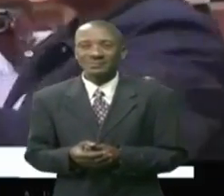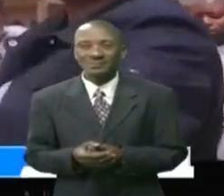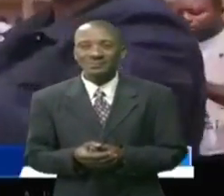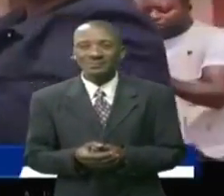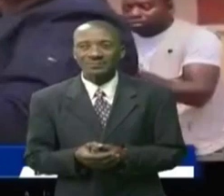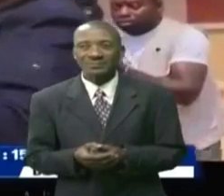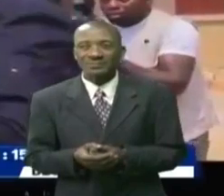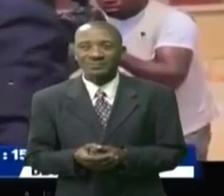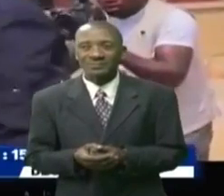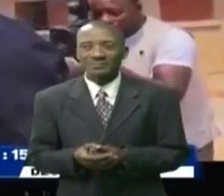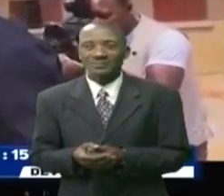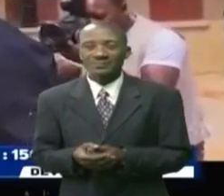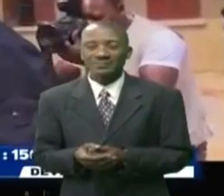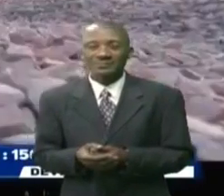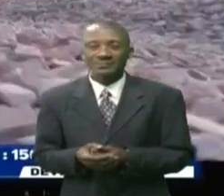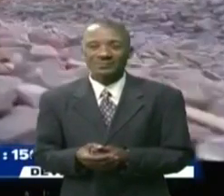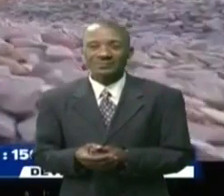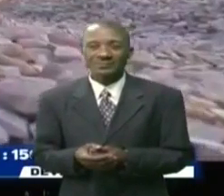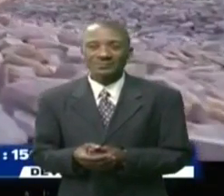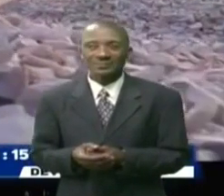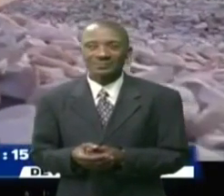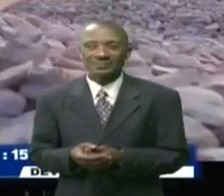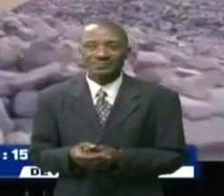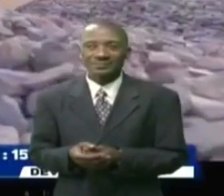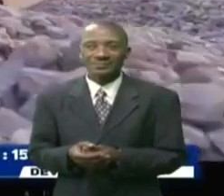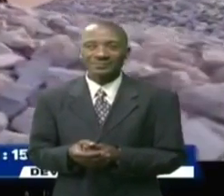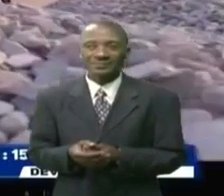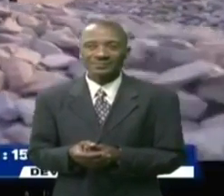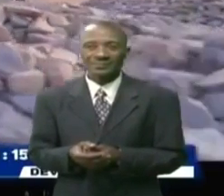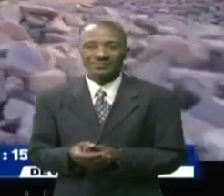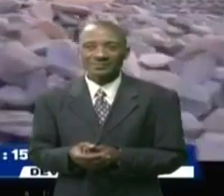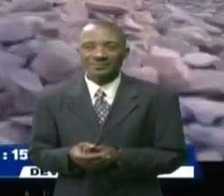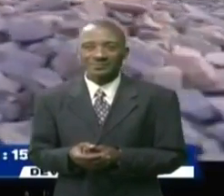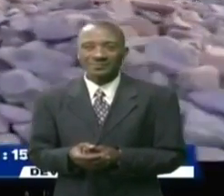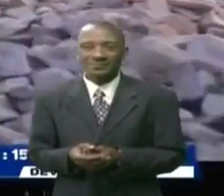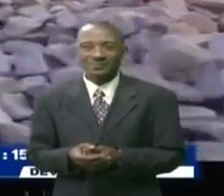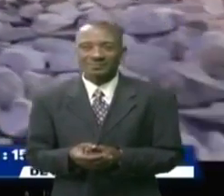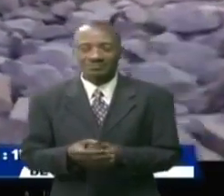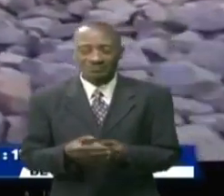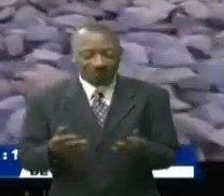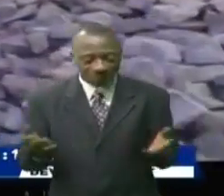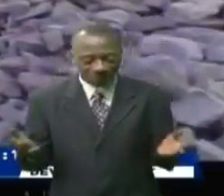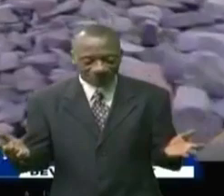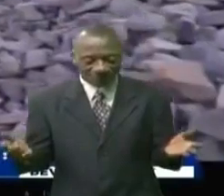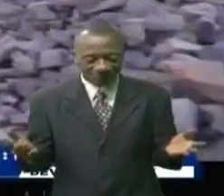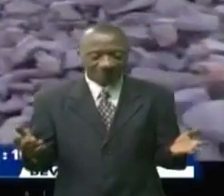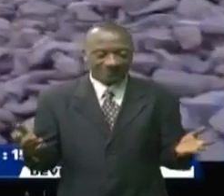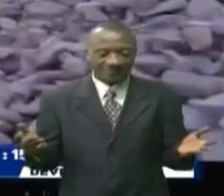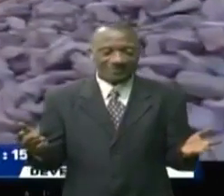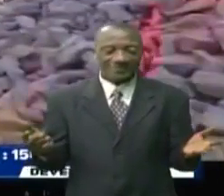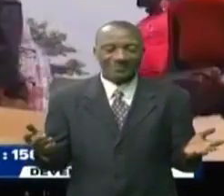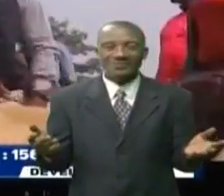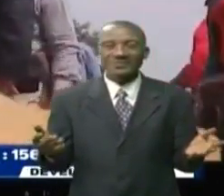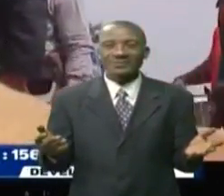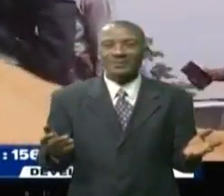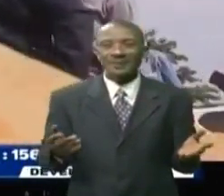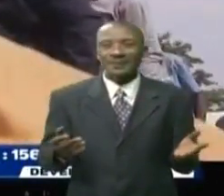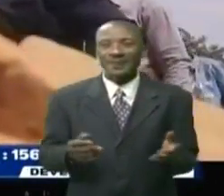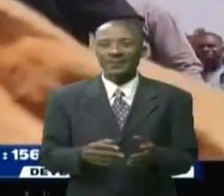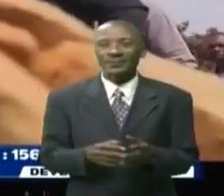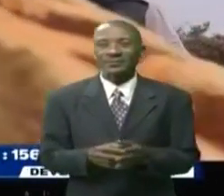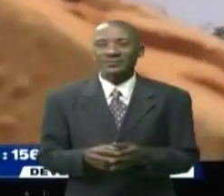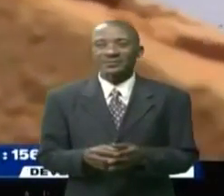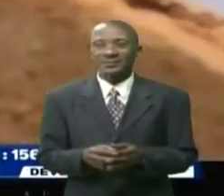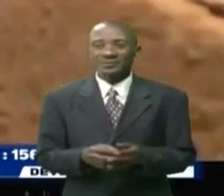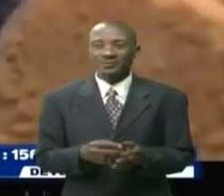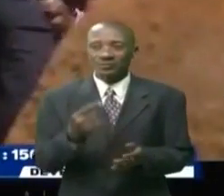Elle touche plus d'une fois ses briques. Les matériaux de construction sont pour beaucoup dans la qualité des ouvrages à réaliser. En mission